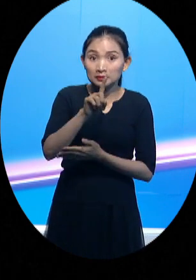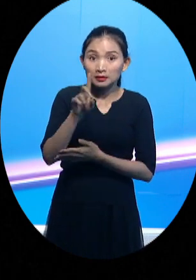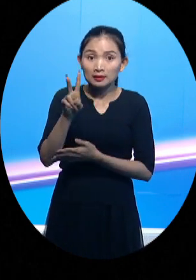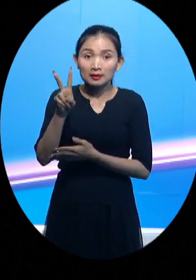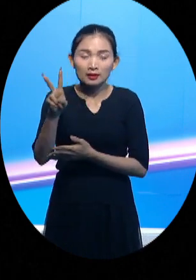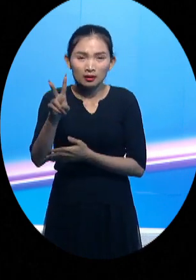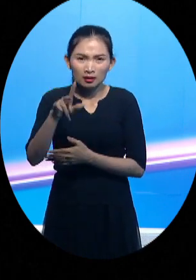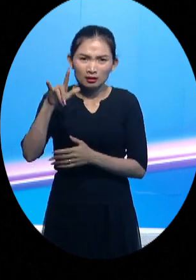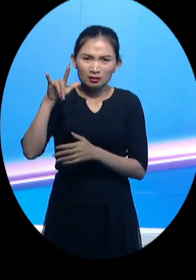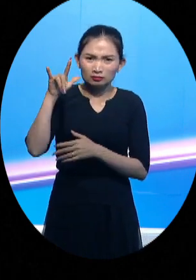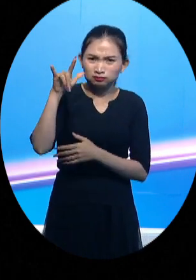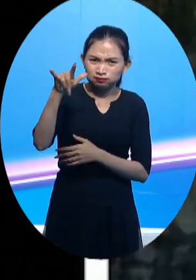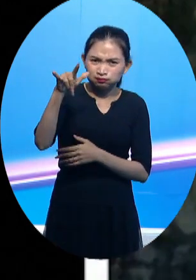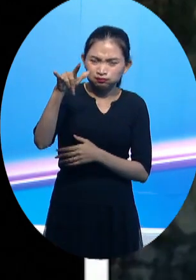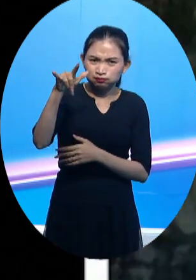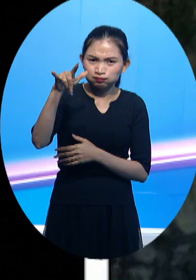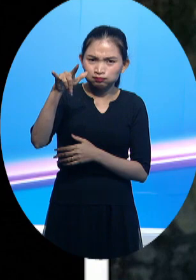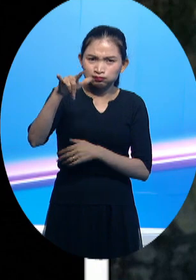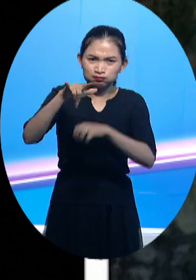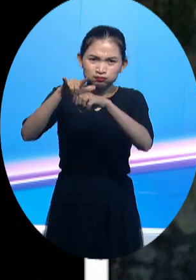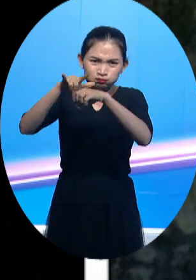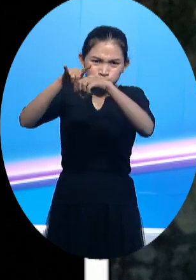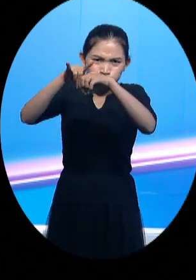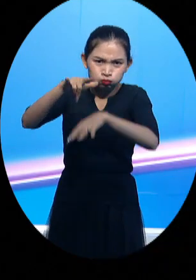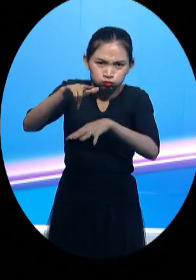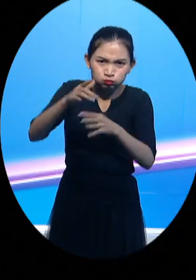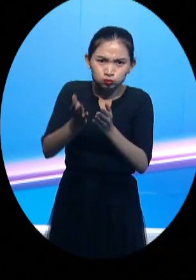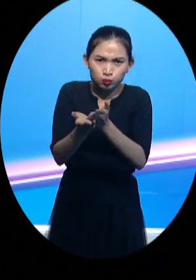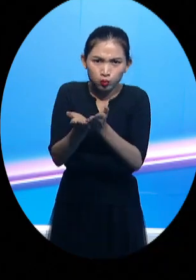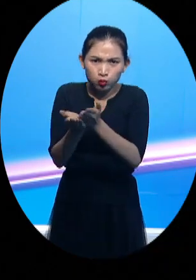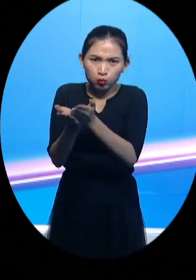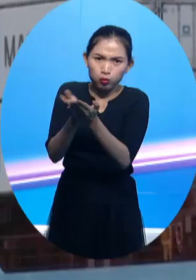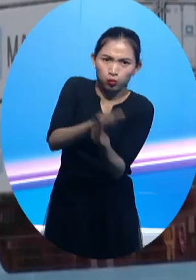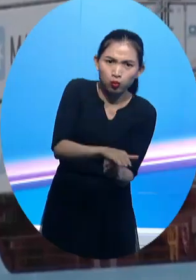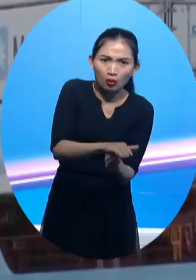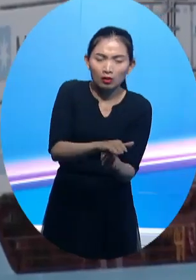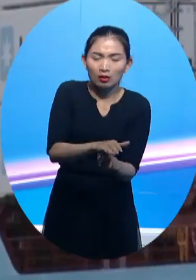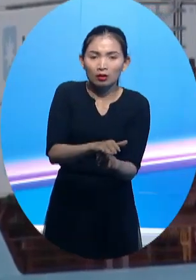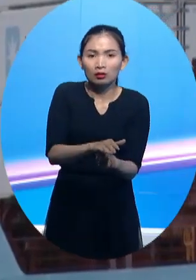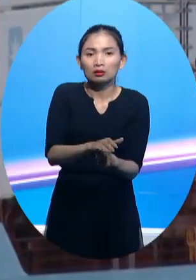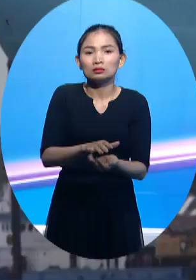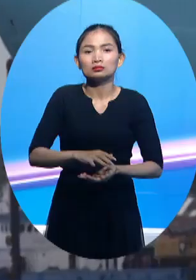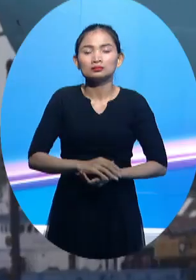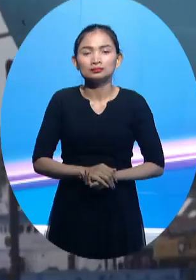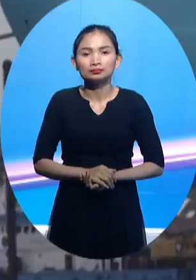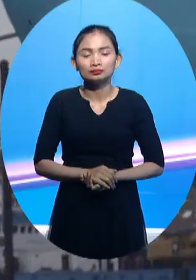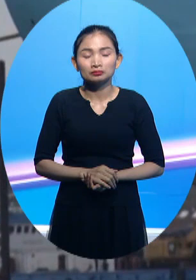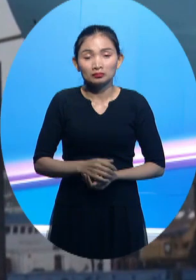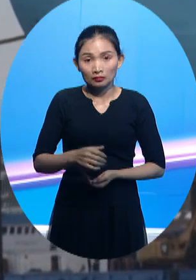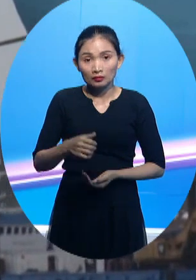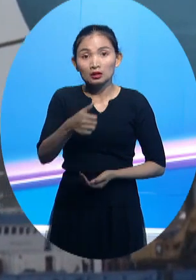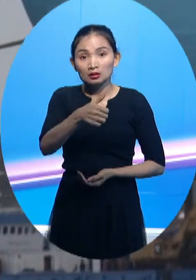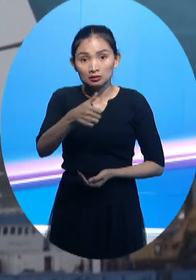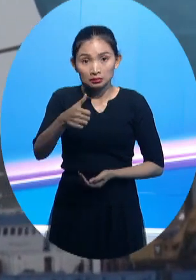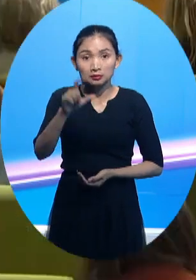Đánh chìm ba trong số bốn thuyền của hôi khi các thuyền này đang tấn công một tàu hàng của hãng mesk trên biển đỏ làm thiệt mạng